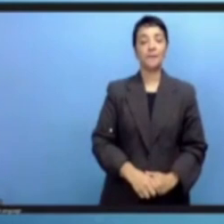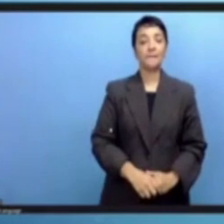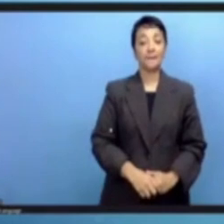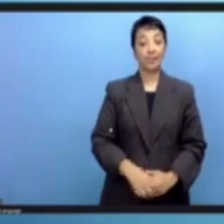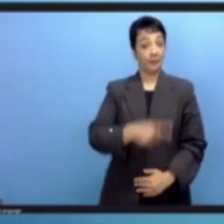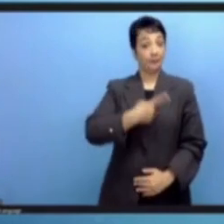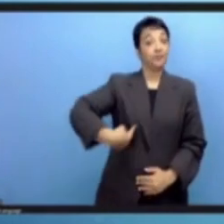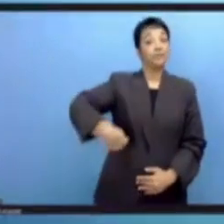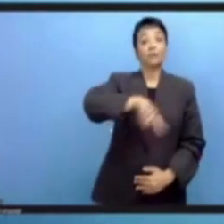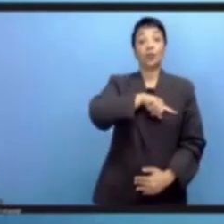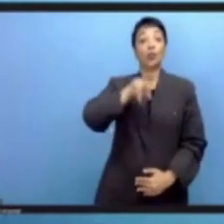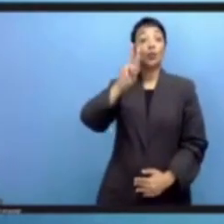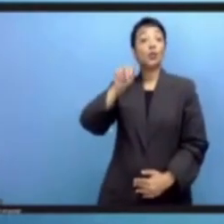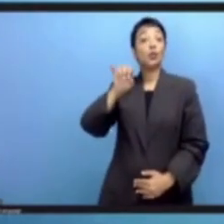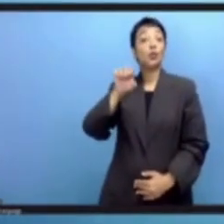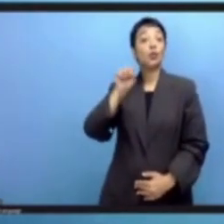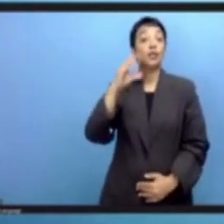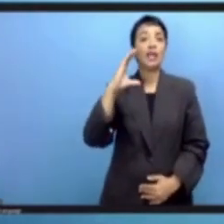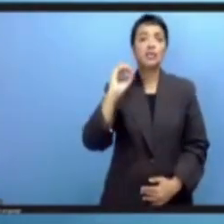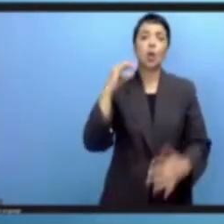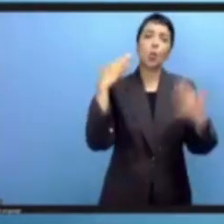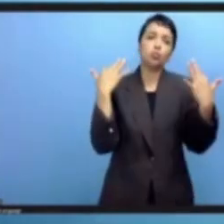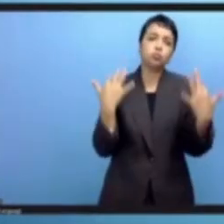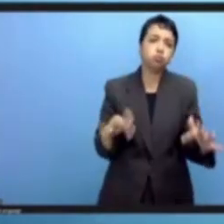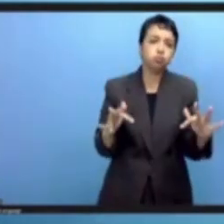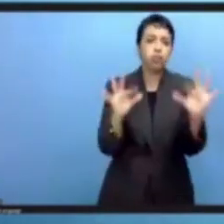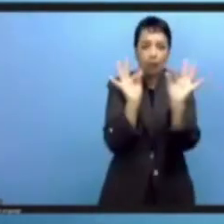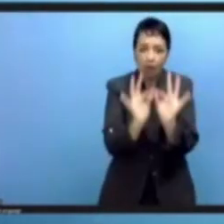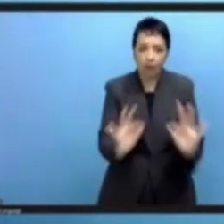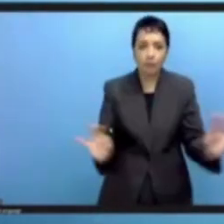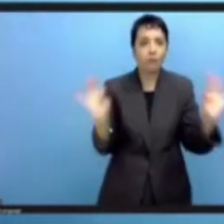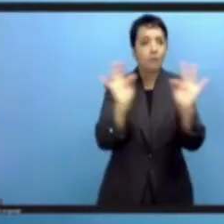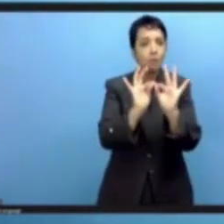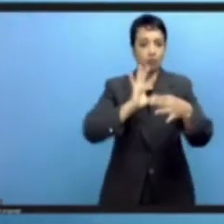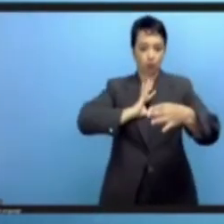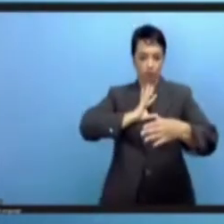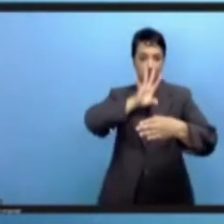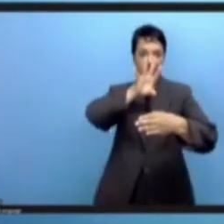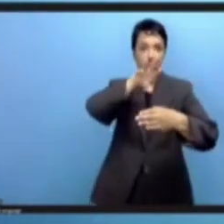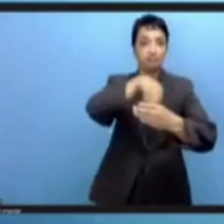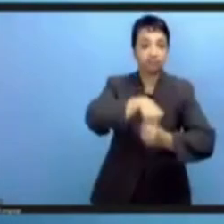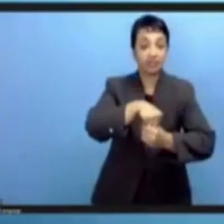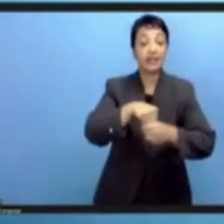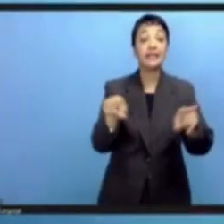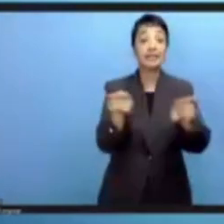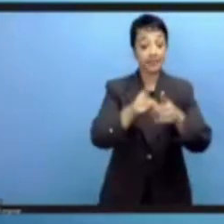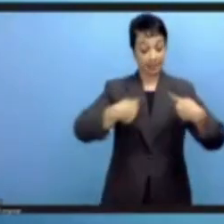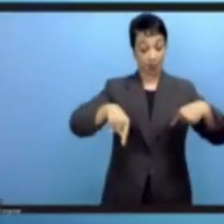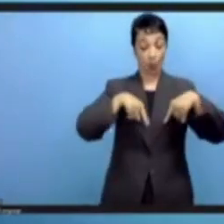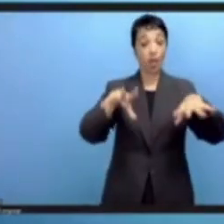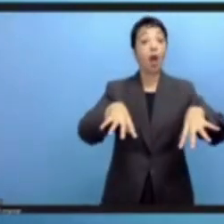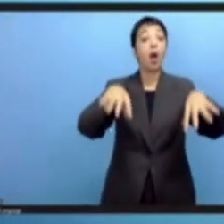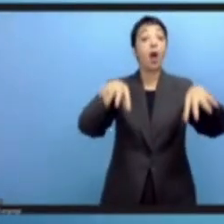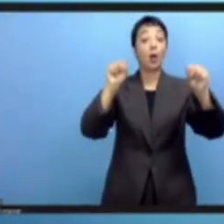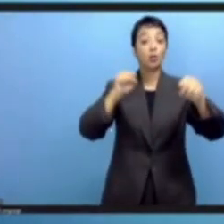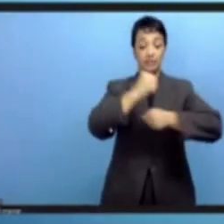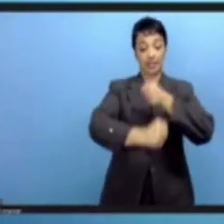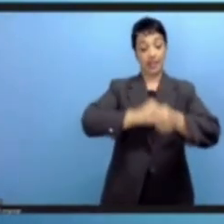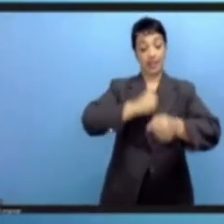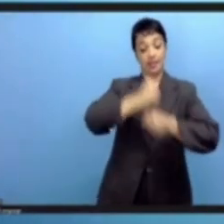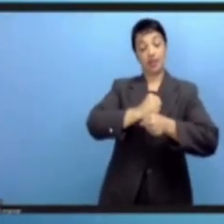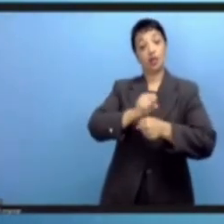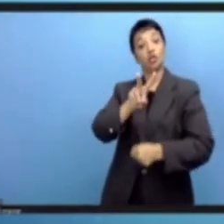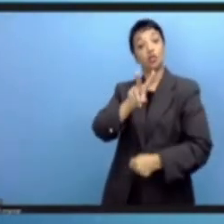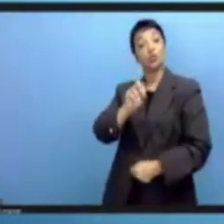L'UNESCO a été plus qu'impliquée dans le forum FGI depuis son inception. L'UNESCO a même accueilli